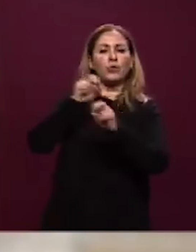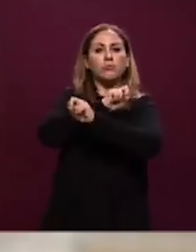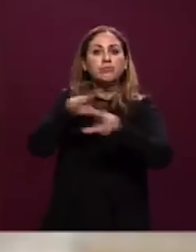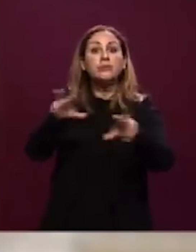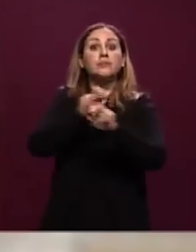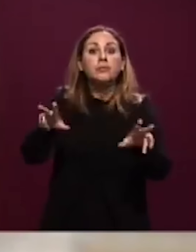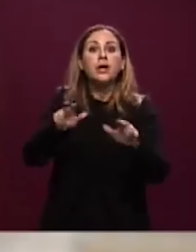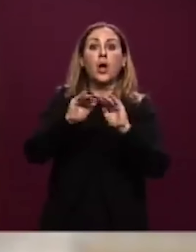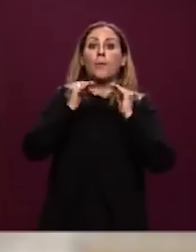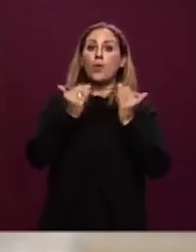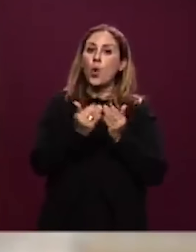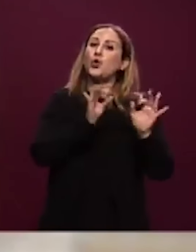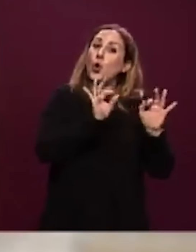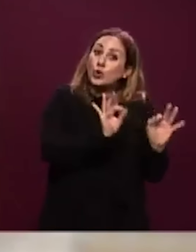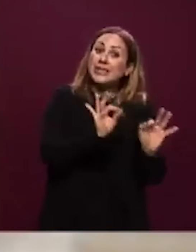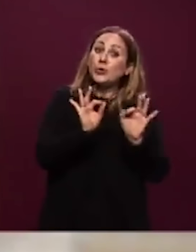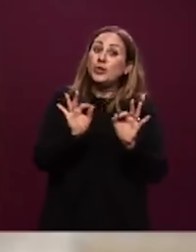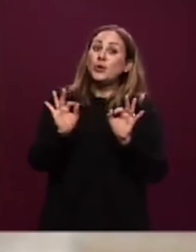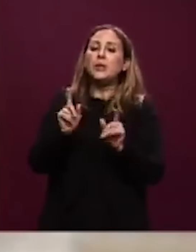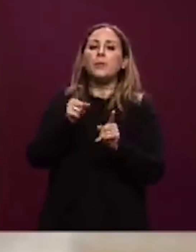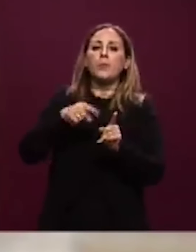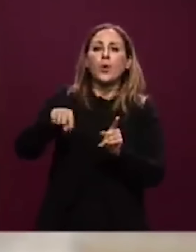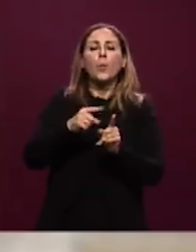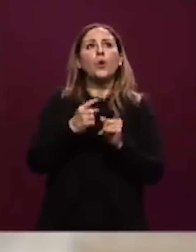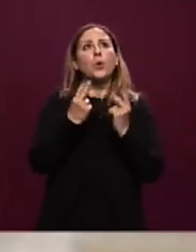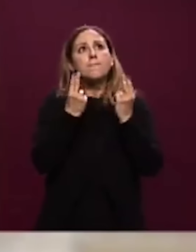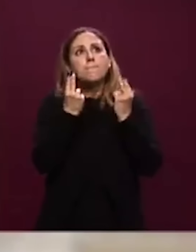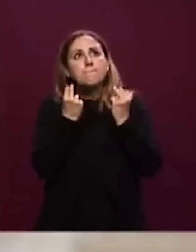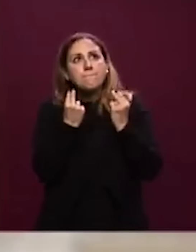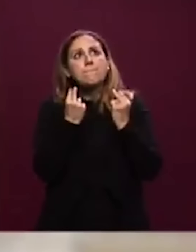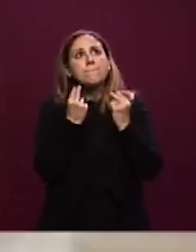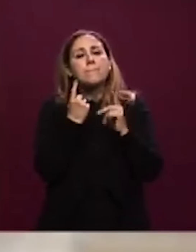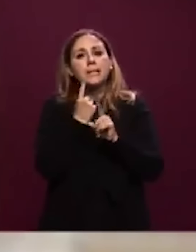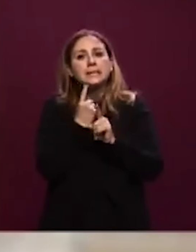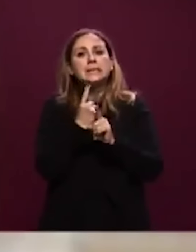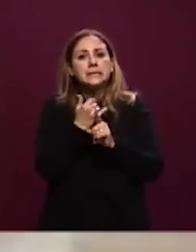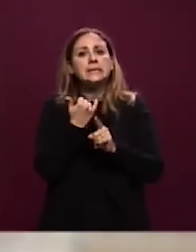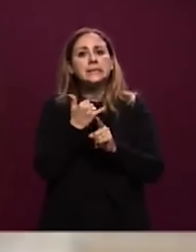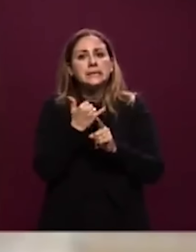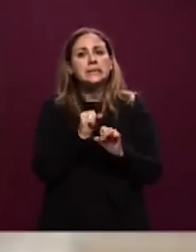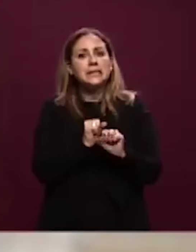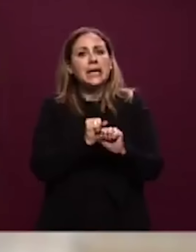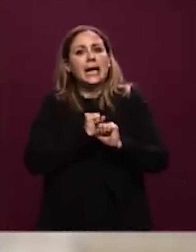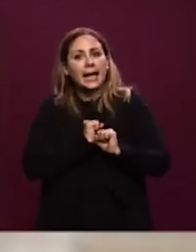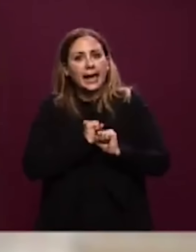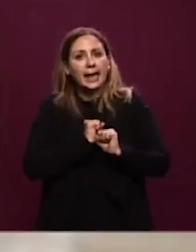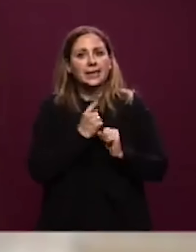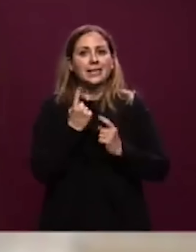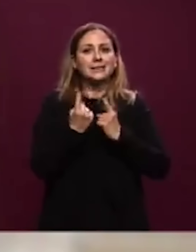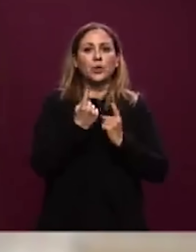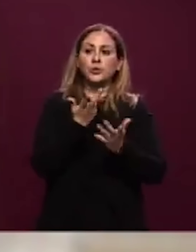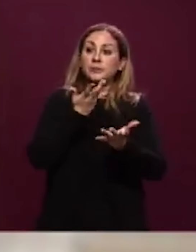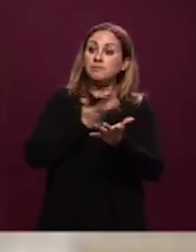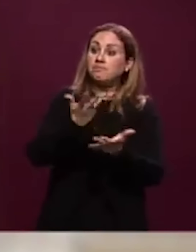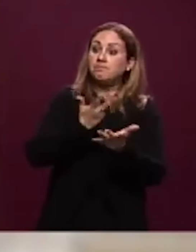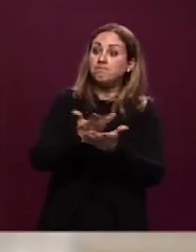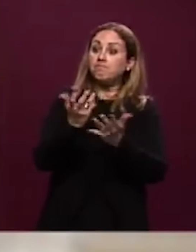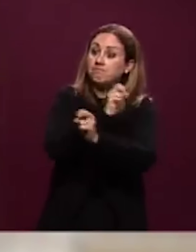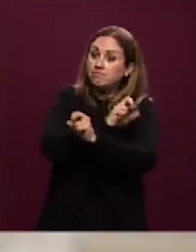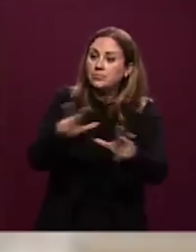quindi il popolo era costretto in qualche modo a credere alle narrazioni ufficiali. Adesso, purtroppo,